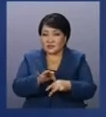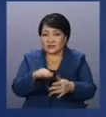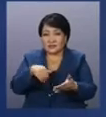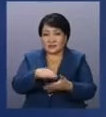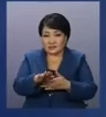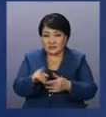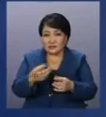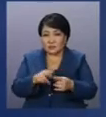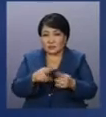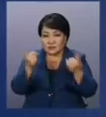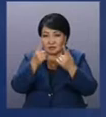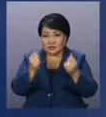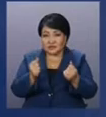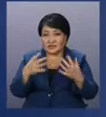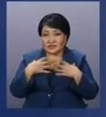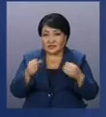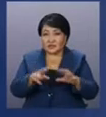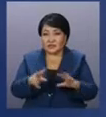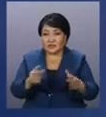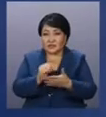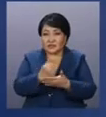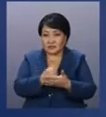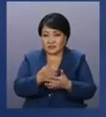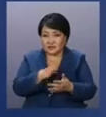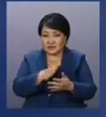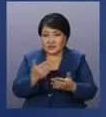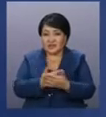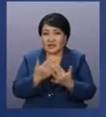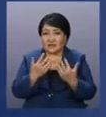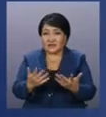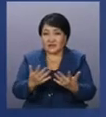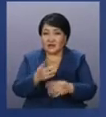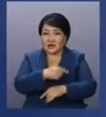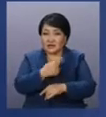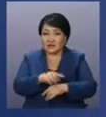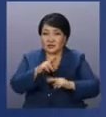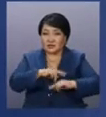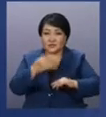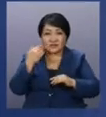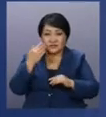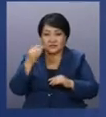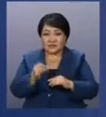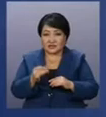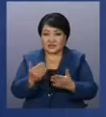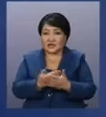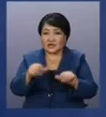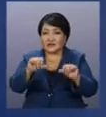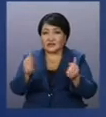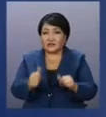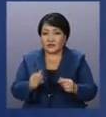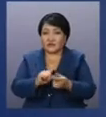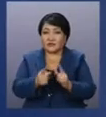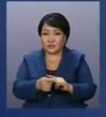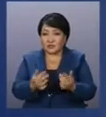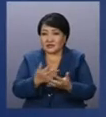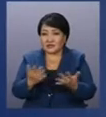сақтау министрлігімен бекітілген болатын. Жаңа талап ақ халаттылардың жұмысын жеңілдетеме, және жаңа реформа бізге қаншалықты қажет.